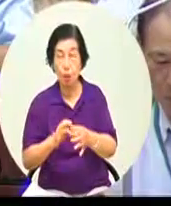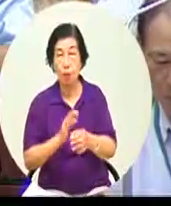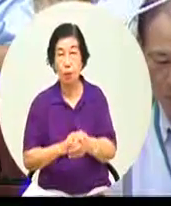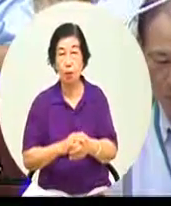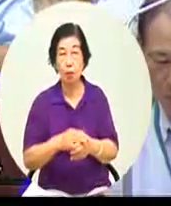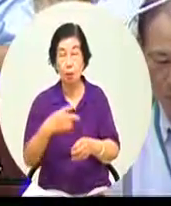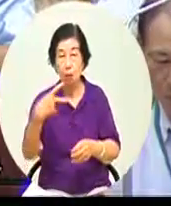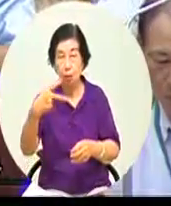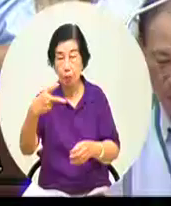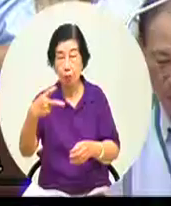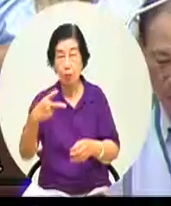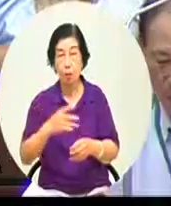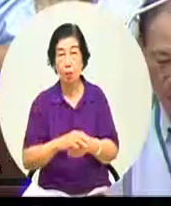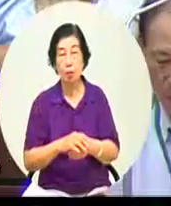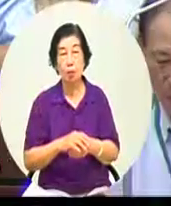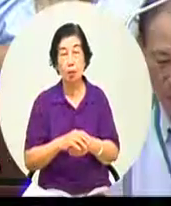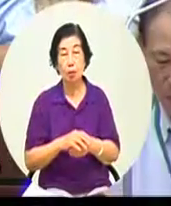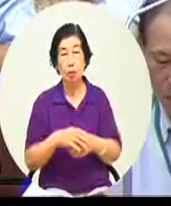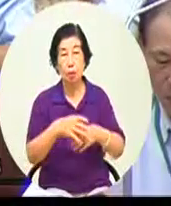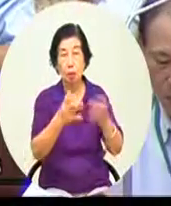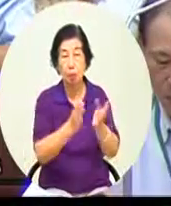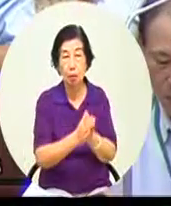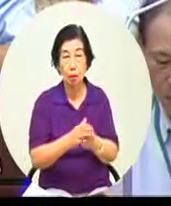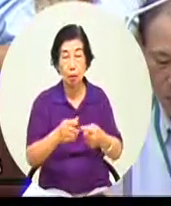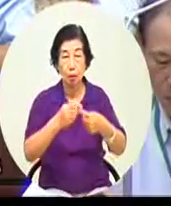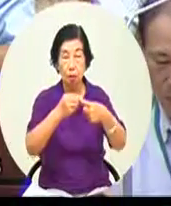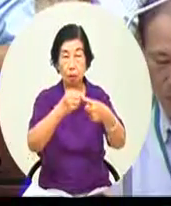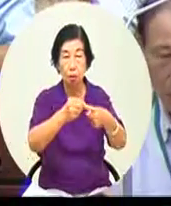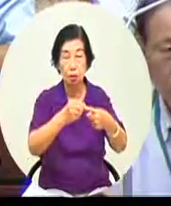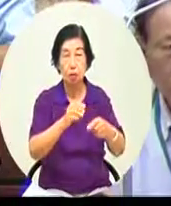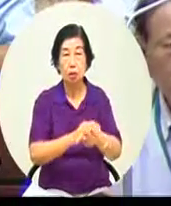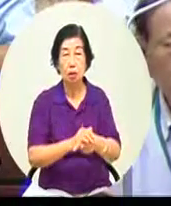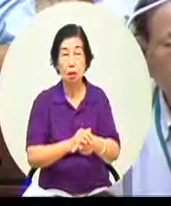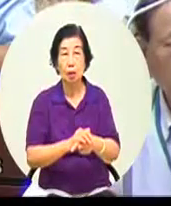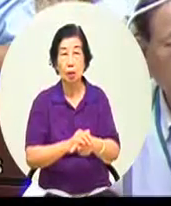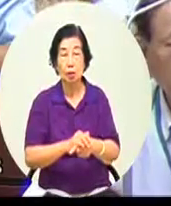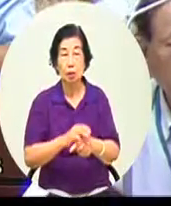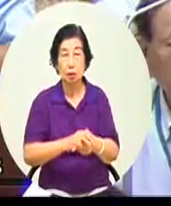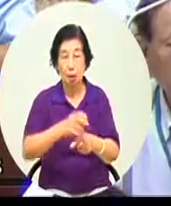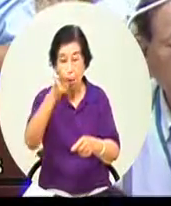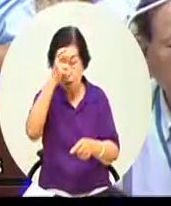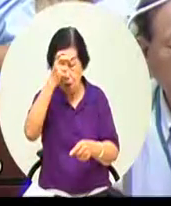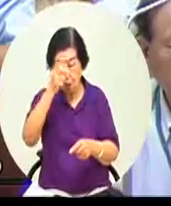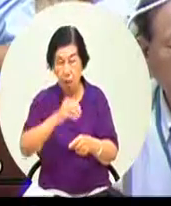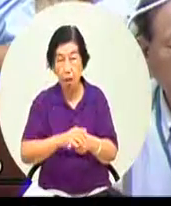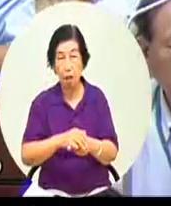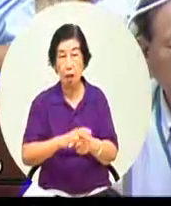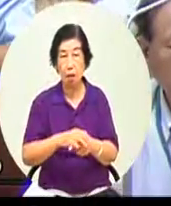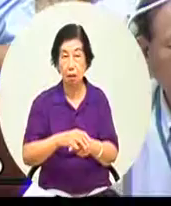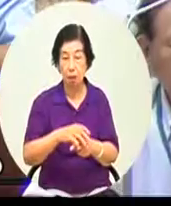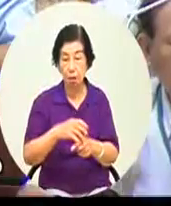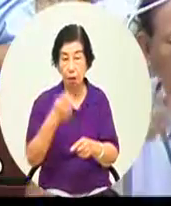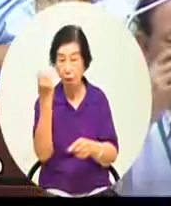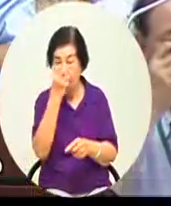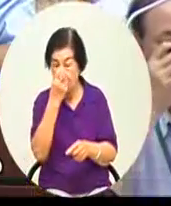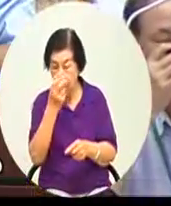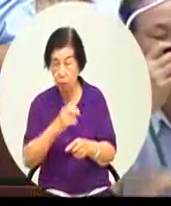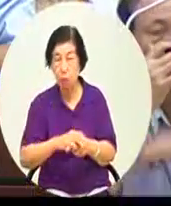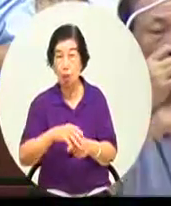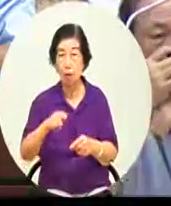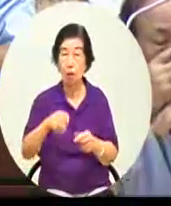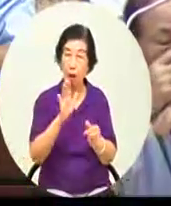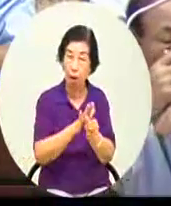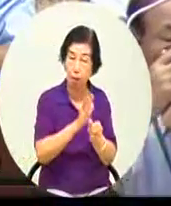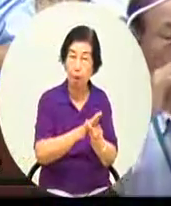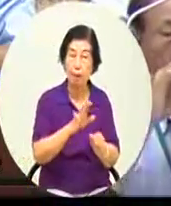处理第一个面向部分就是增加那个捷警的见警率的部分所以警察局这一部分的话，他们也